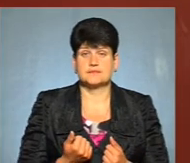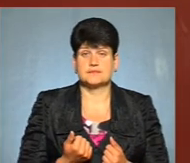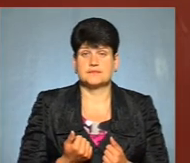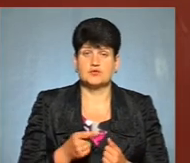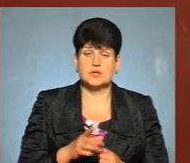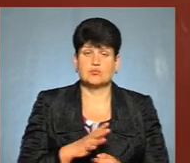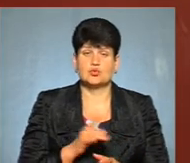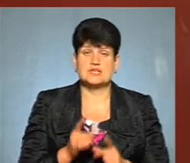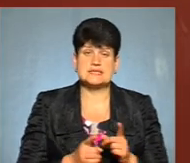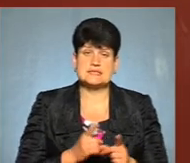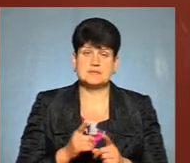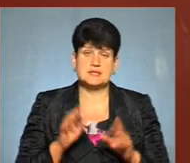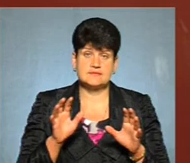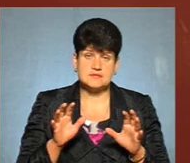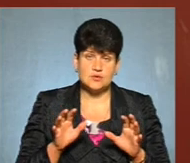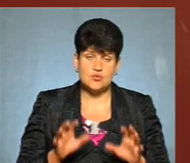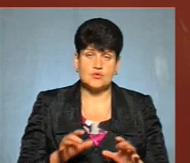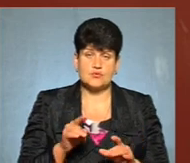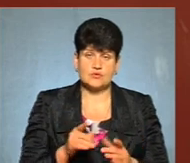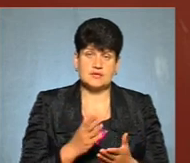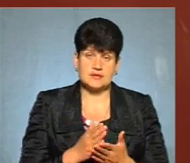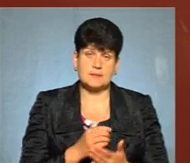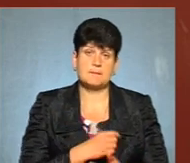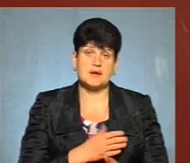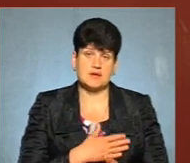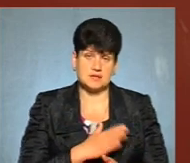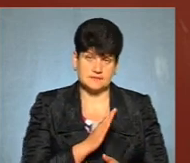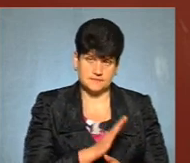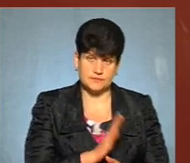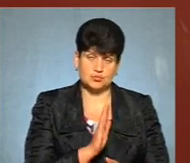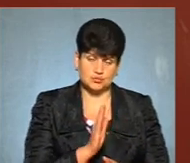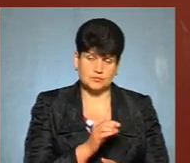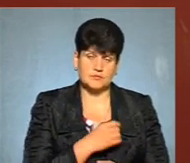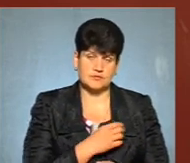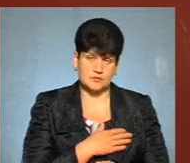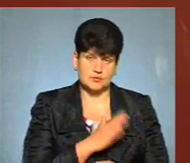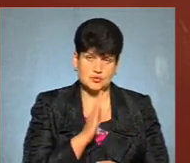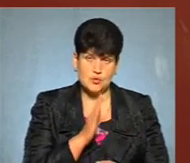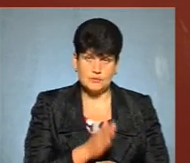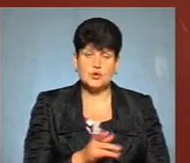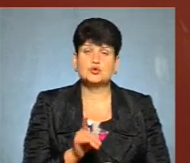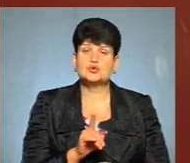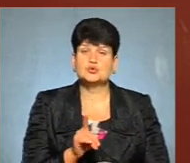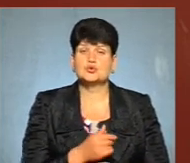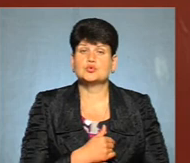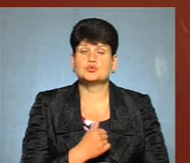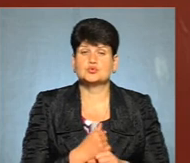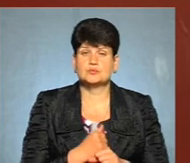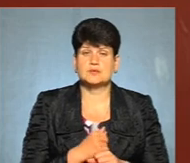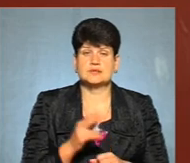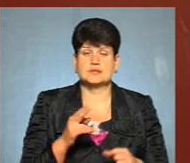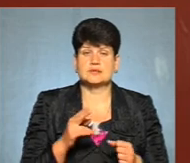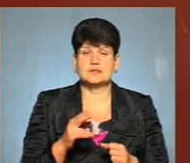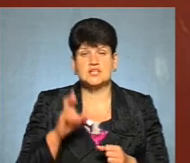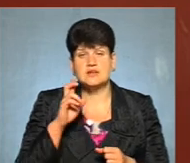були зміни до відповідного закону, вони йдуть на приватизацію. Що захотів ДП «Укрспирт», це державне підприємство